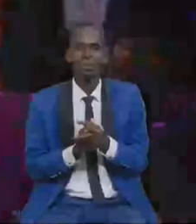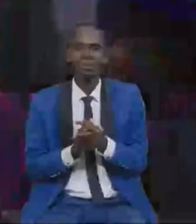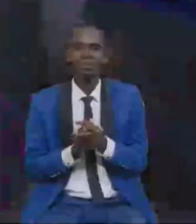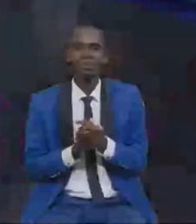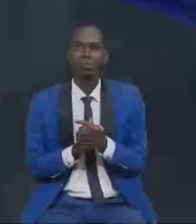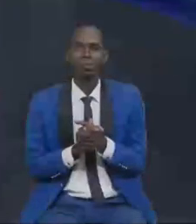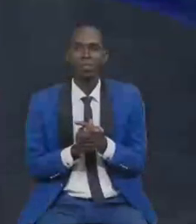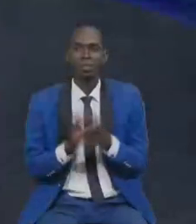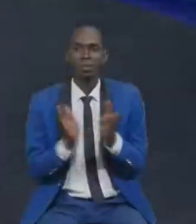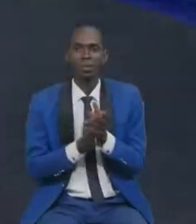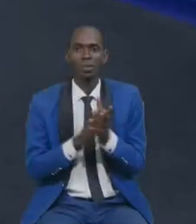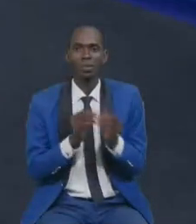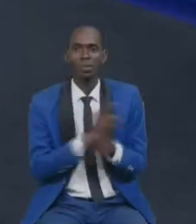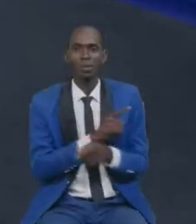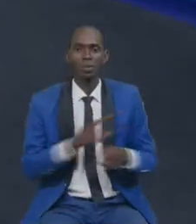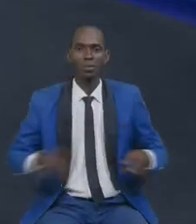Dieu,